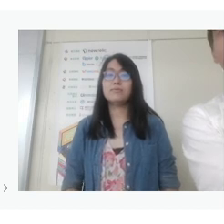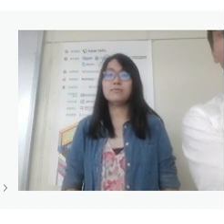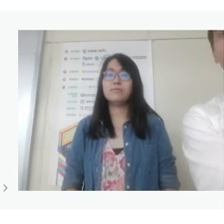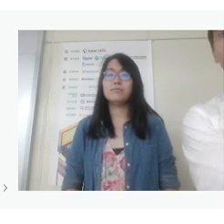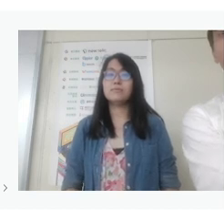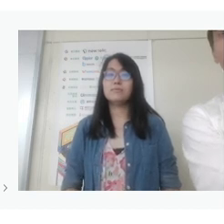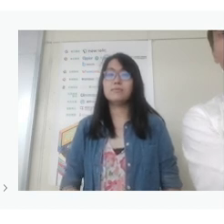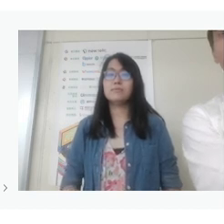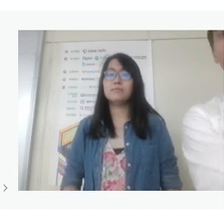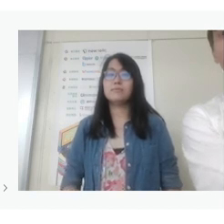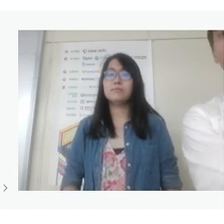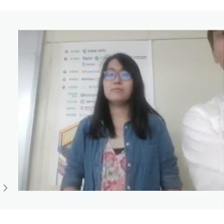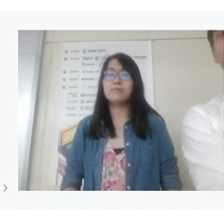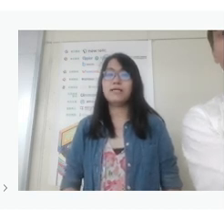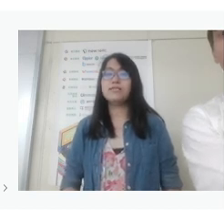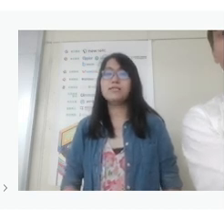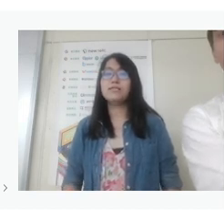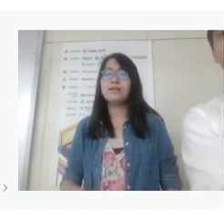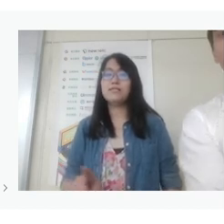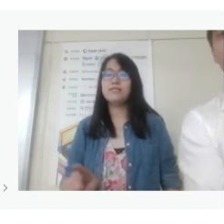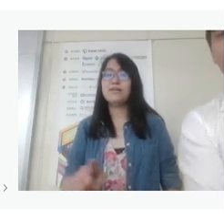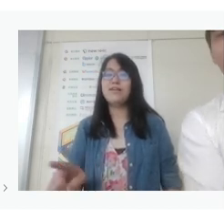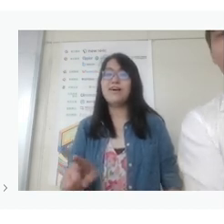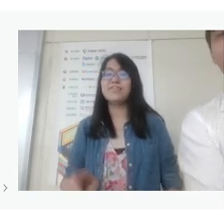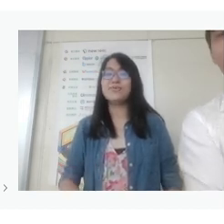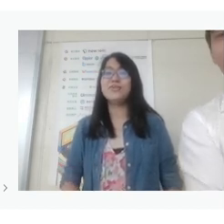你，是